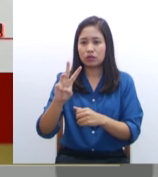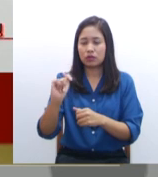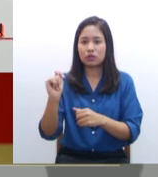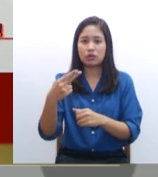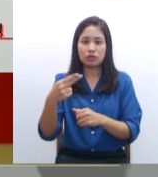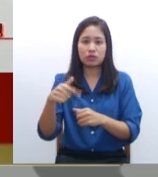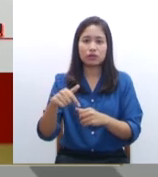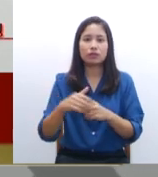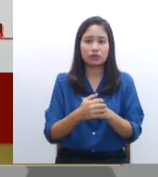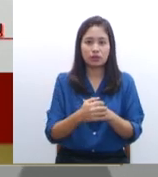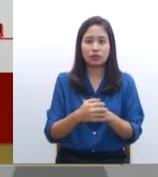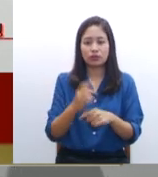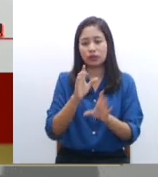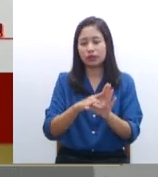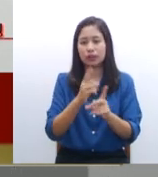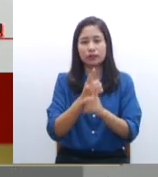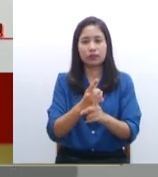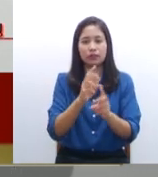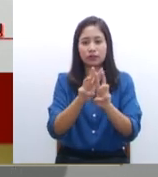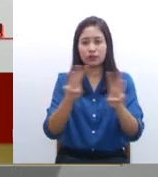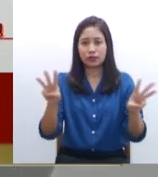วิทยาศาสตร์และเทคโนโลยี